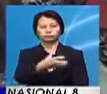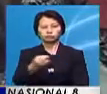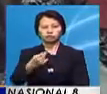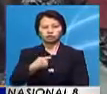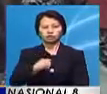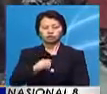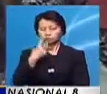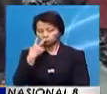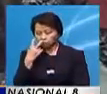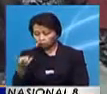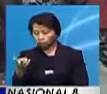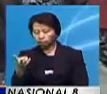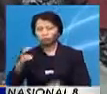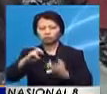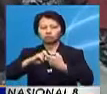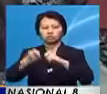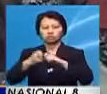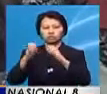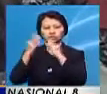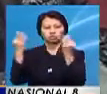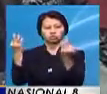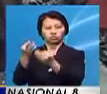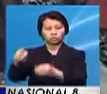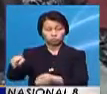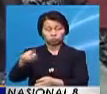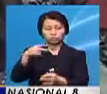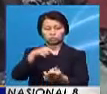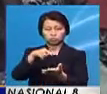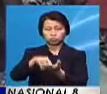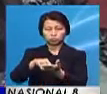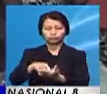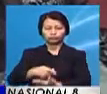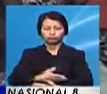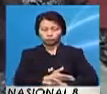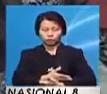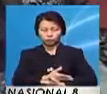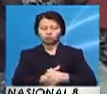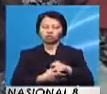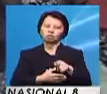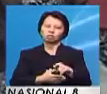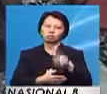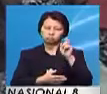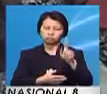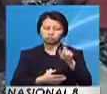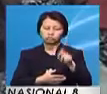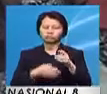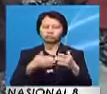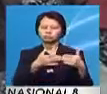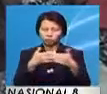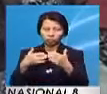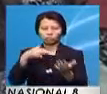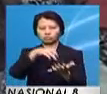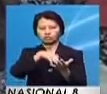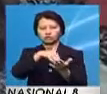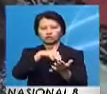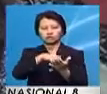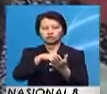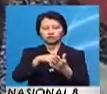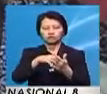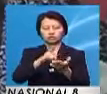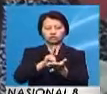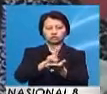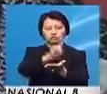dengan masalah Fatimah ini, anaknya perlulah belajar di